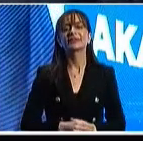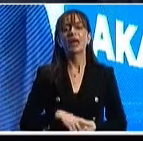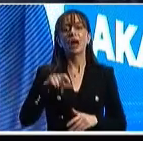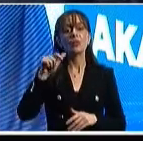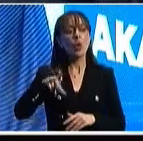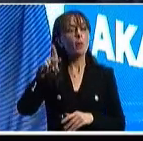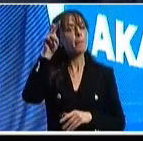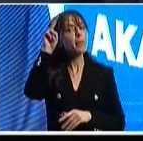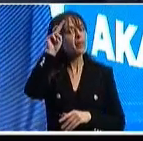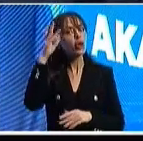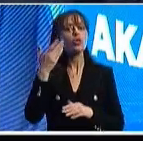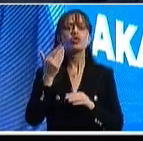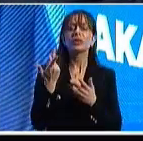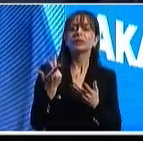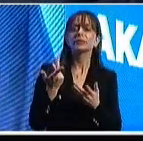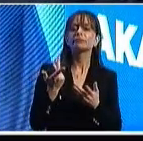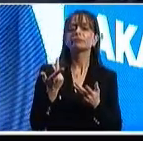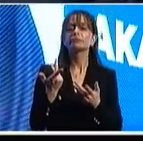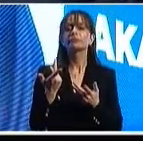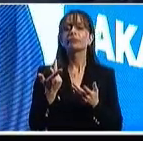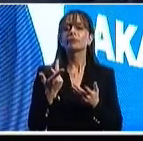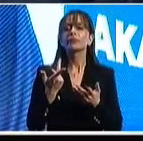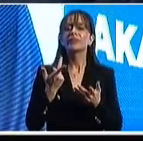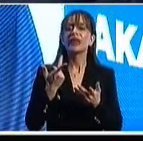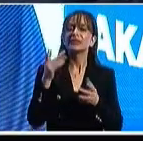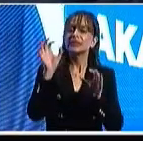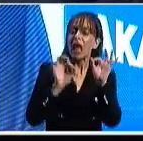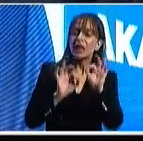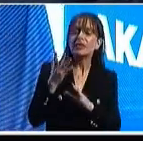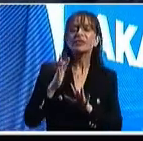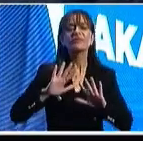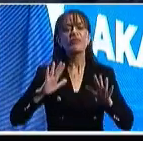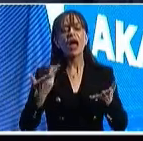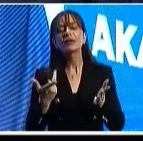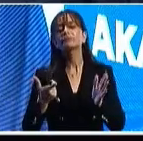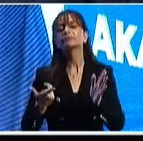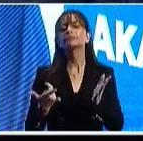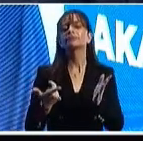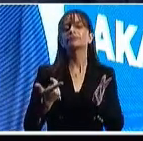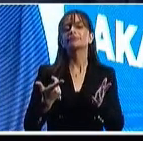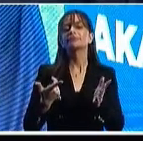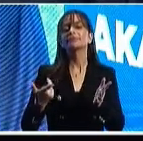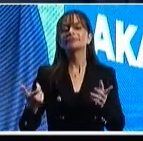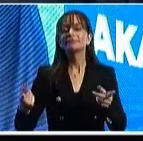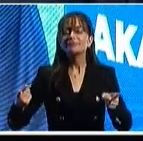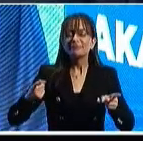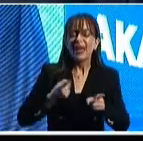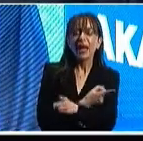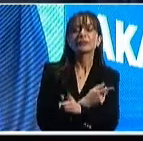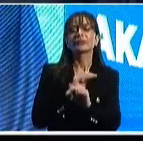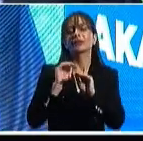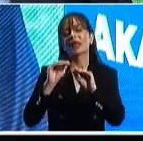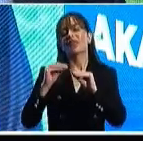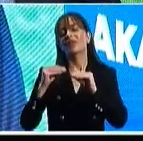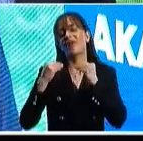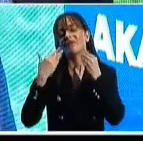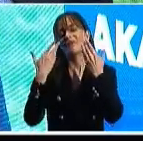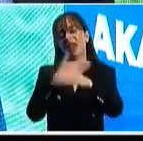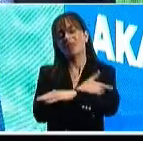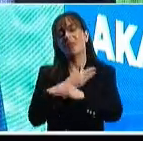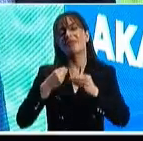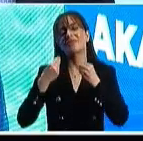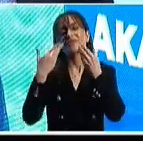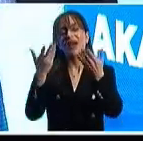psikolojik destekten işte test ve her türlü desteğe kadar bu imkanları sunmuş olacağız.